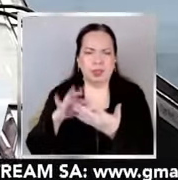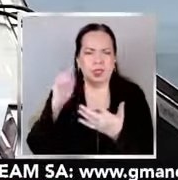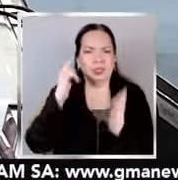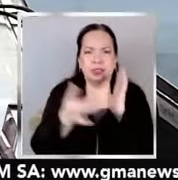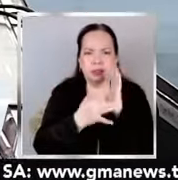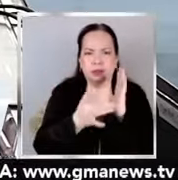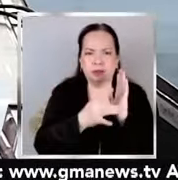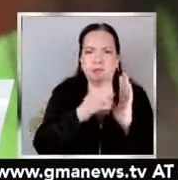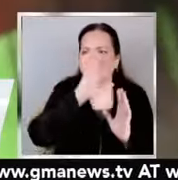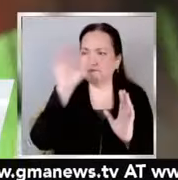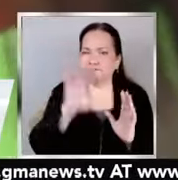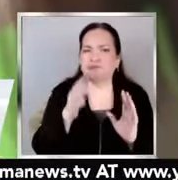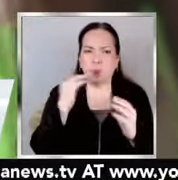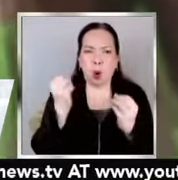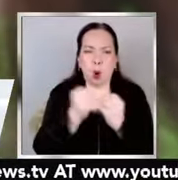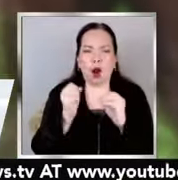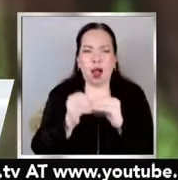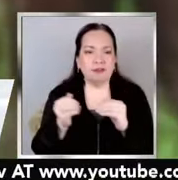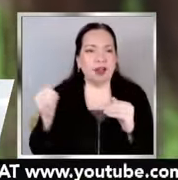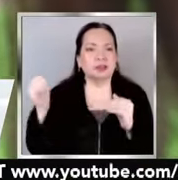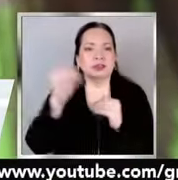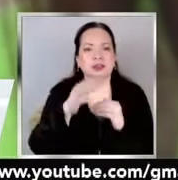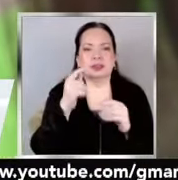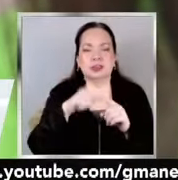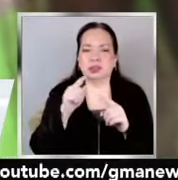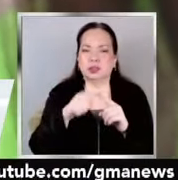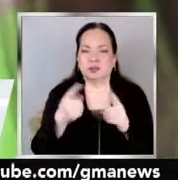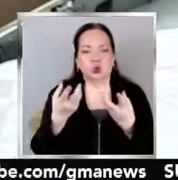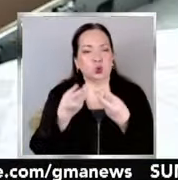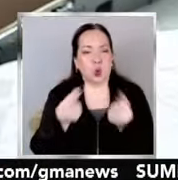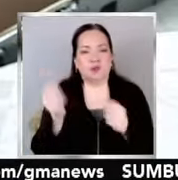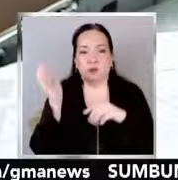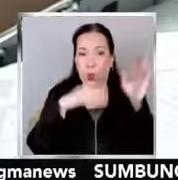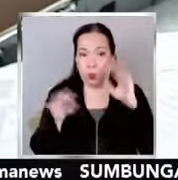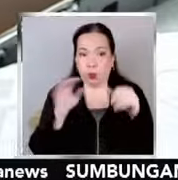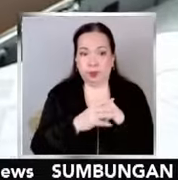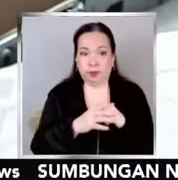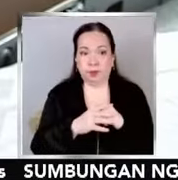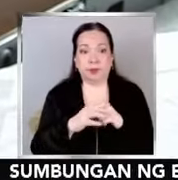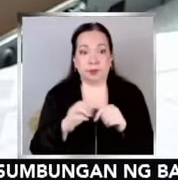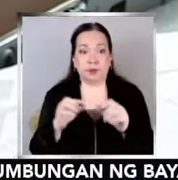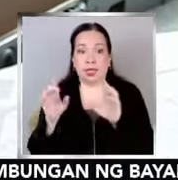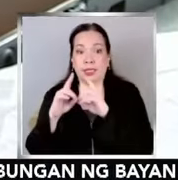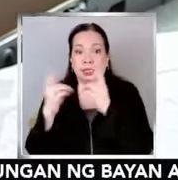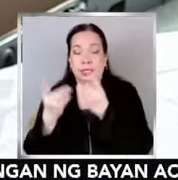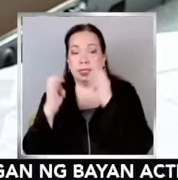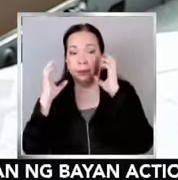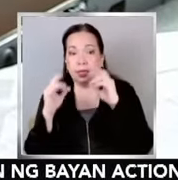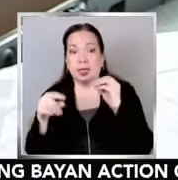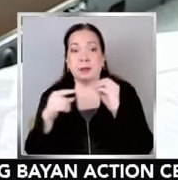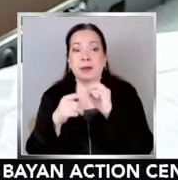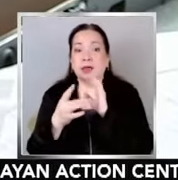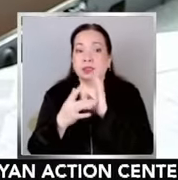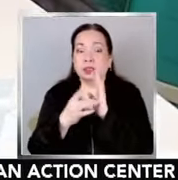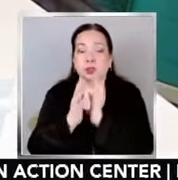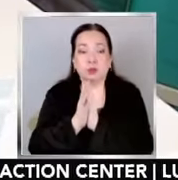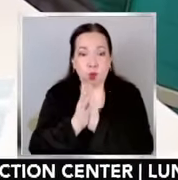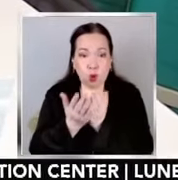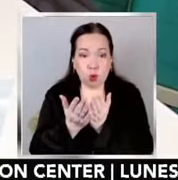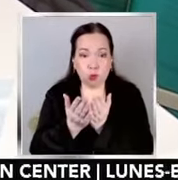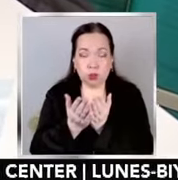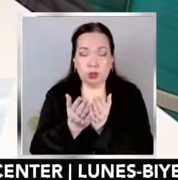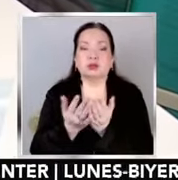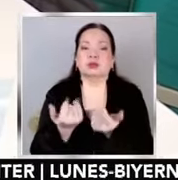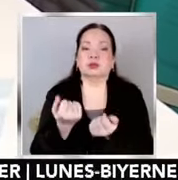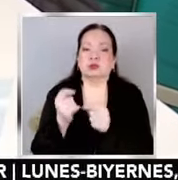leapfrog a lot of these problems. May mga plano naman daw ang DepEd para sa mga electronic textbooks at e-libraries